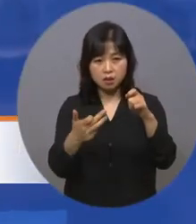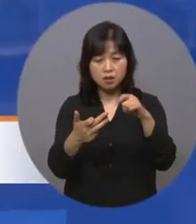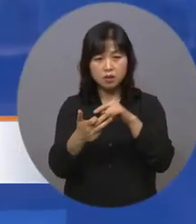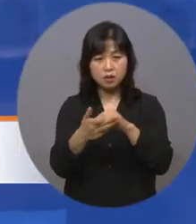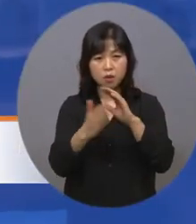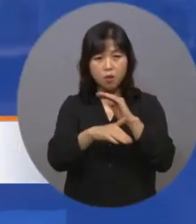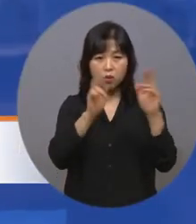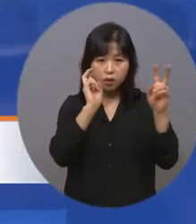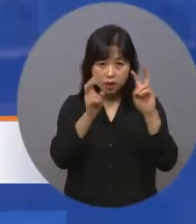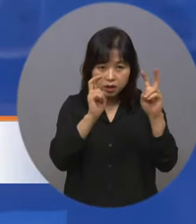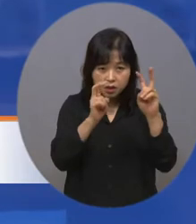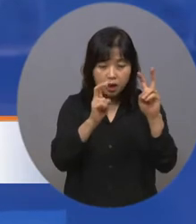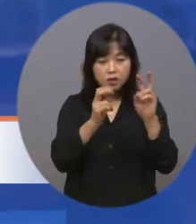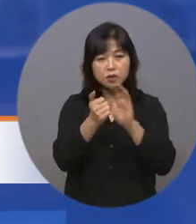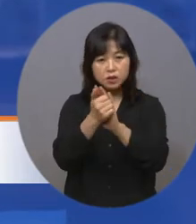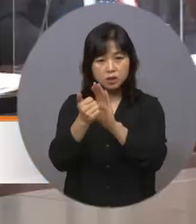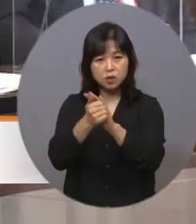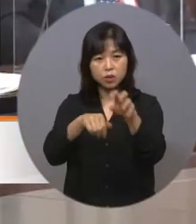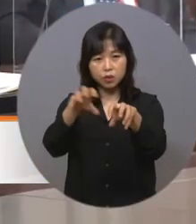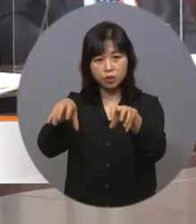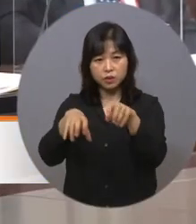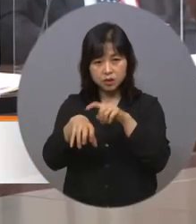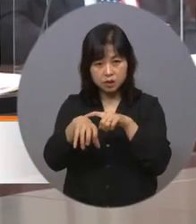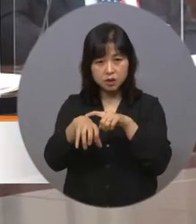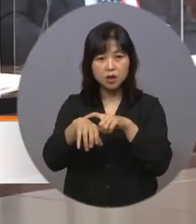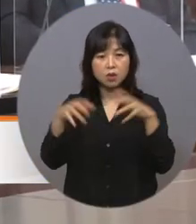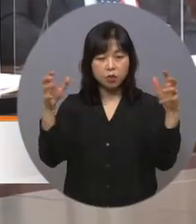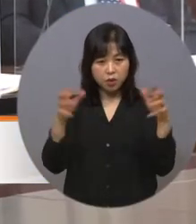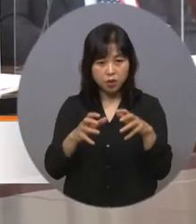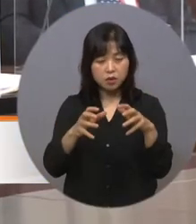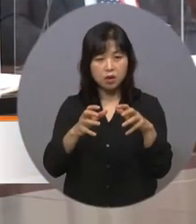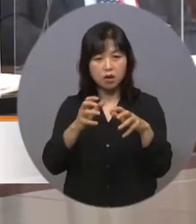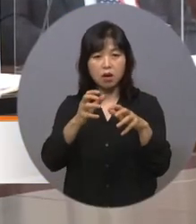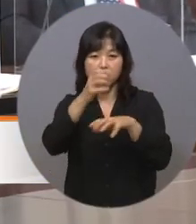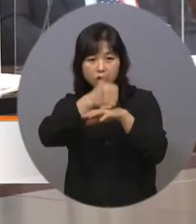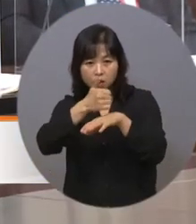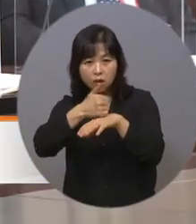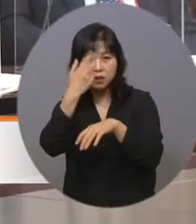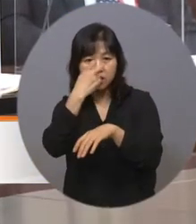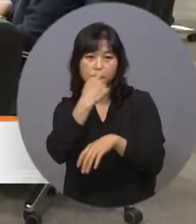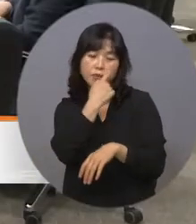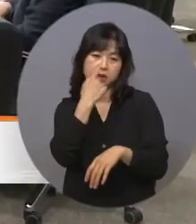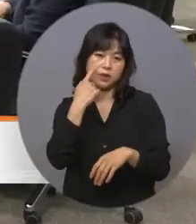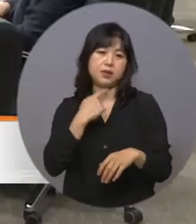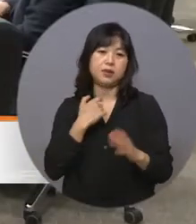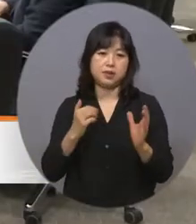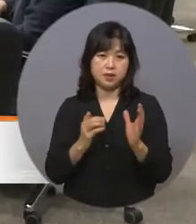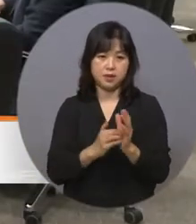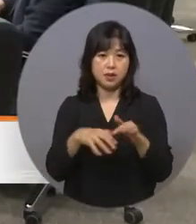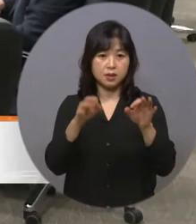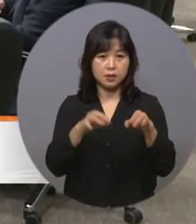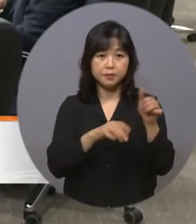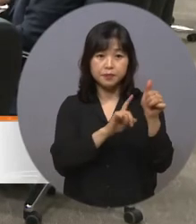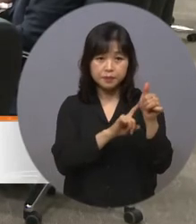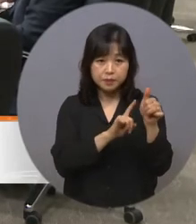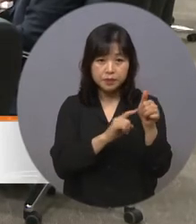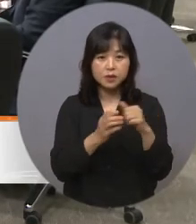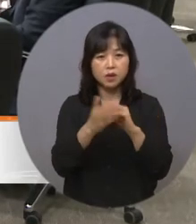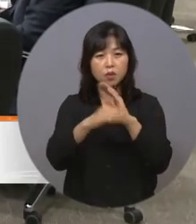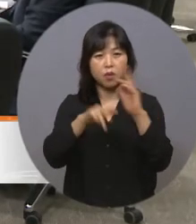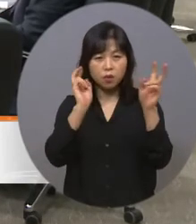출연기관이 모여 연초 계획에 대한 성과를 점검했습니다. 김 지사는 현재 공사